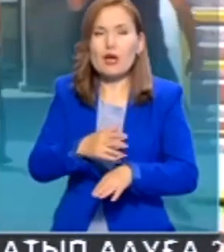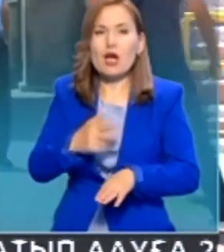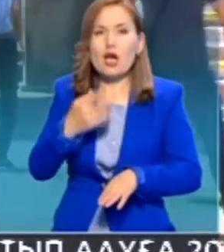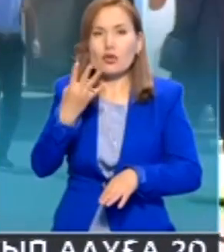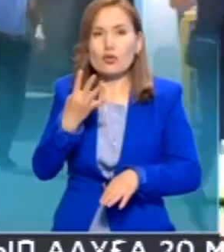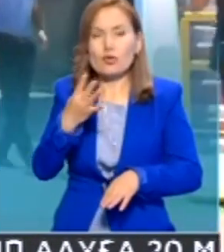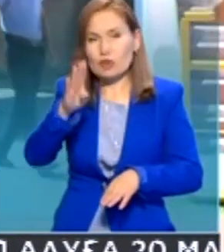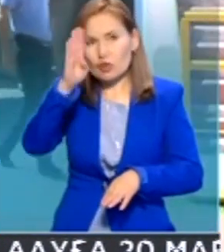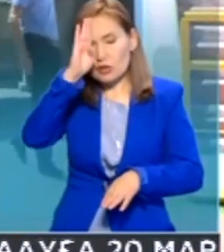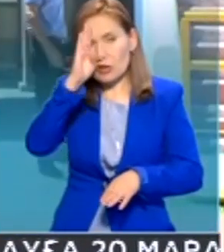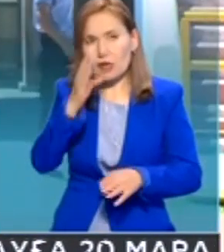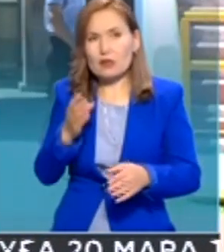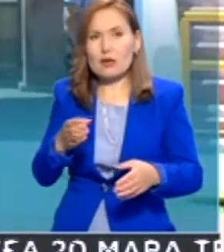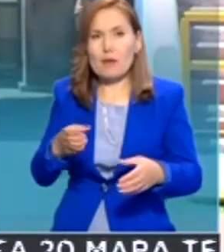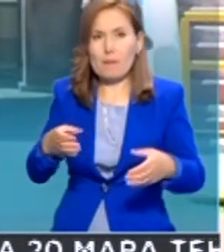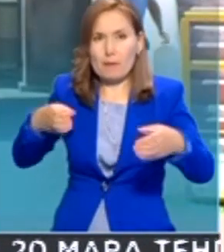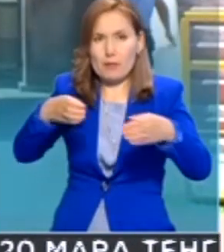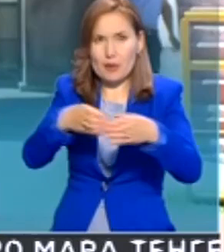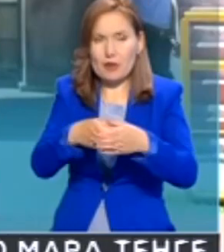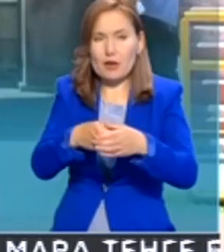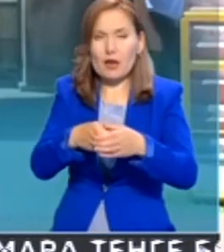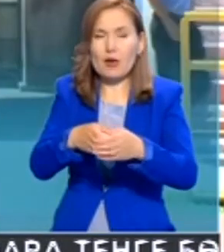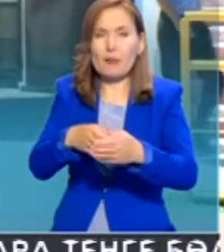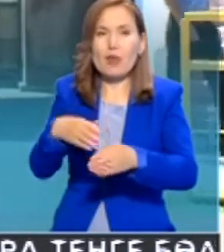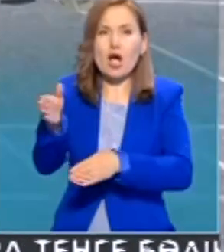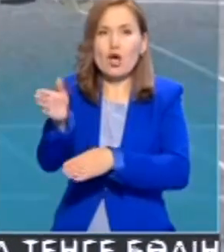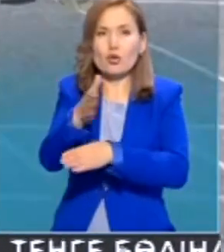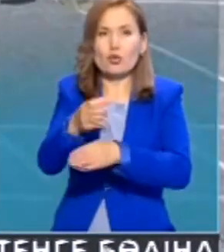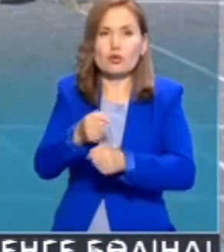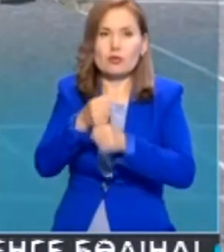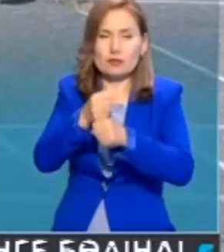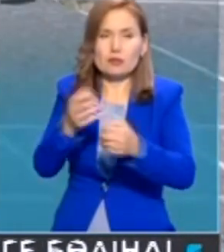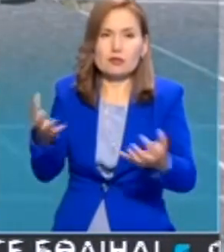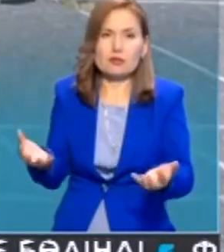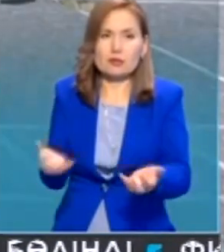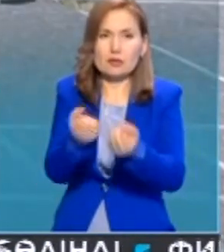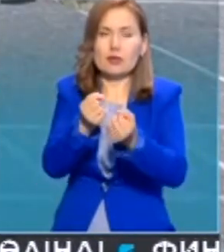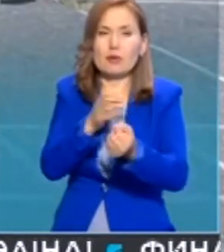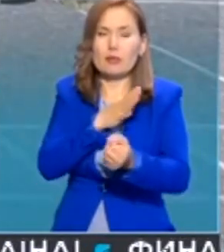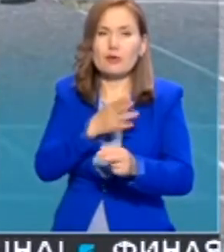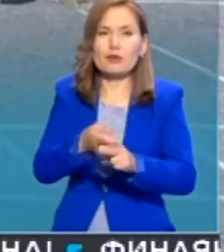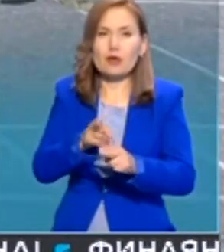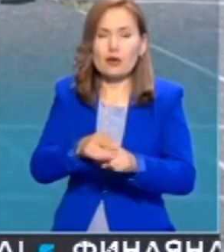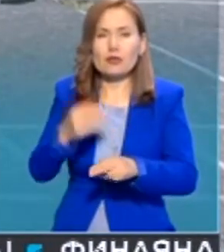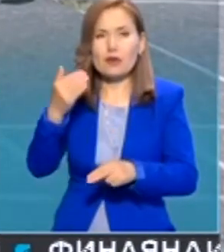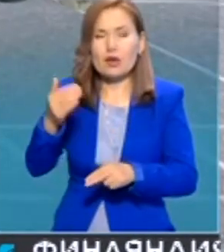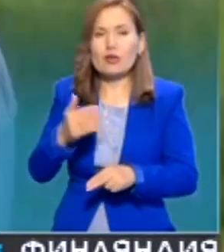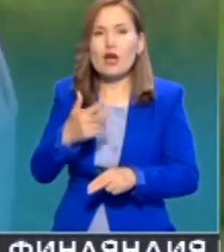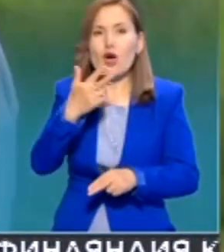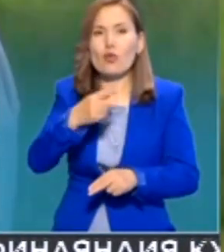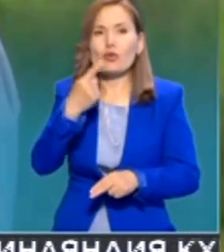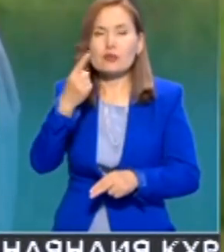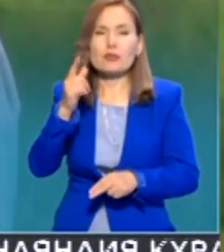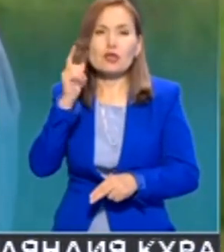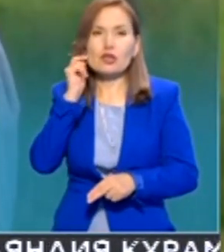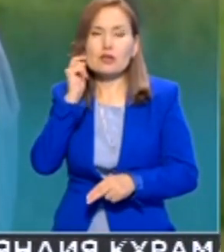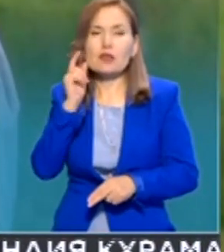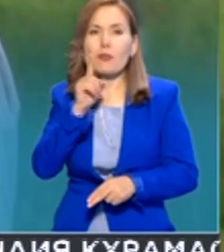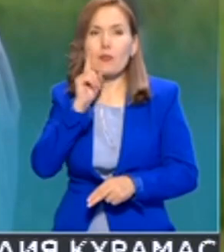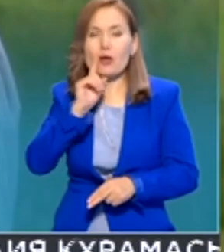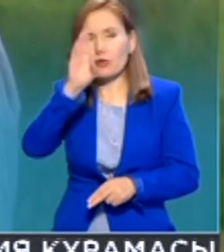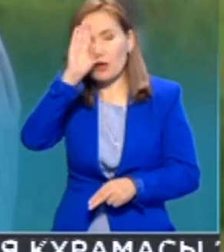болып шатырды туды алып шықтық. Байрақ үшін басын бәйгеге тіккен Әбілхайыр 31 жаста, Шымкент